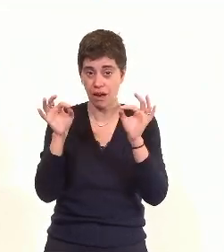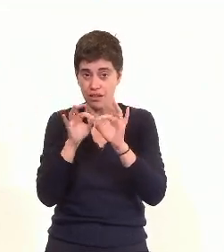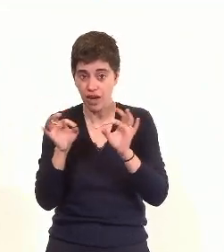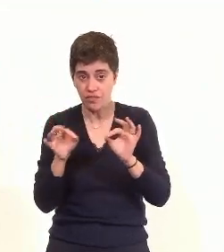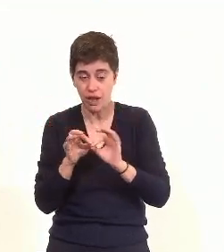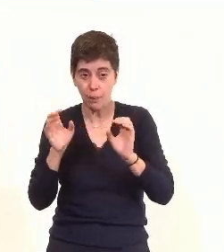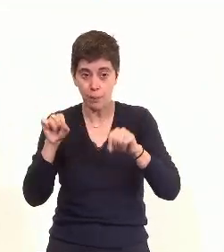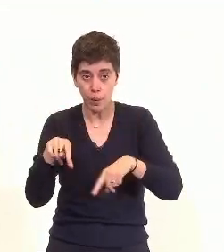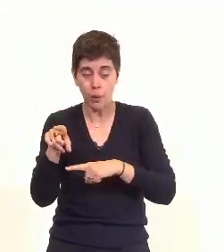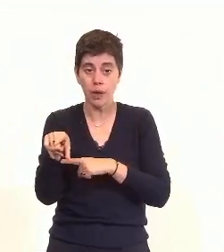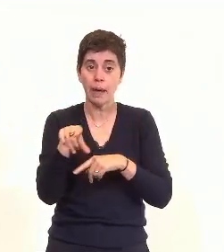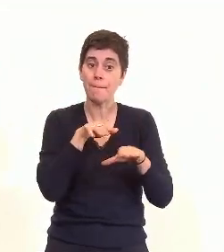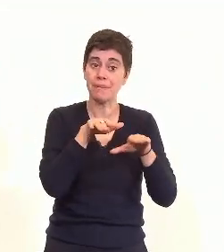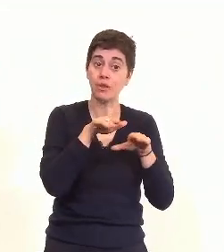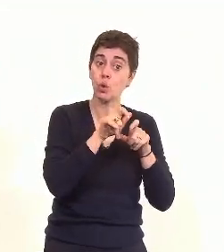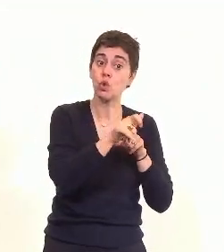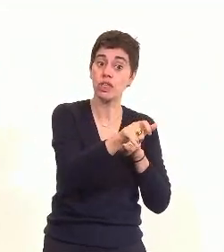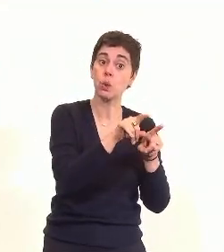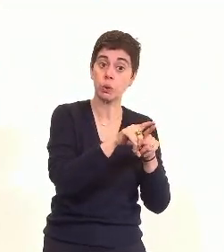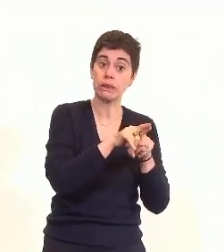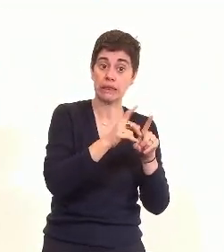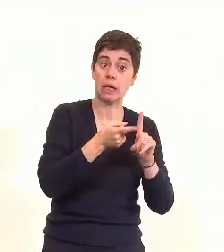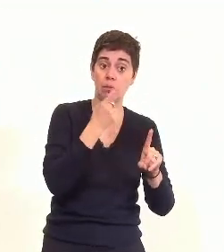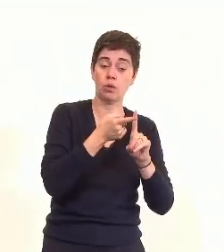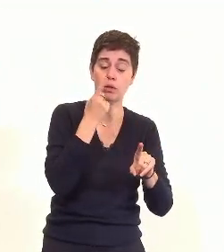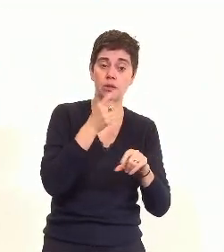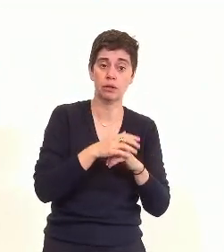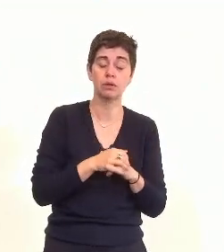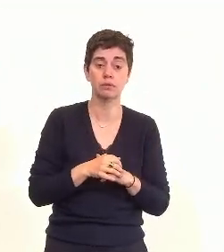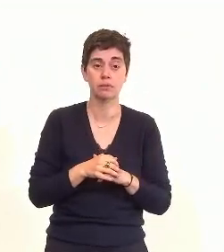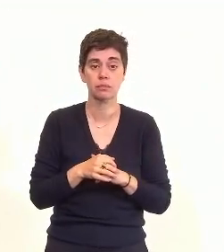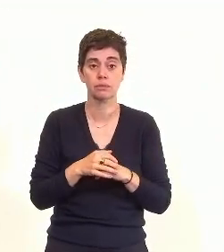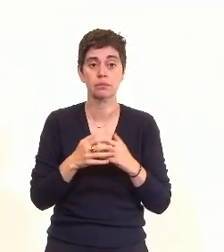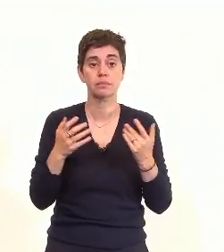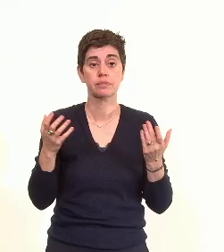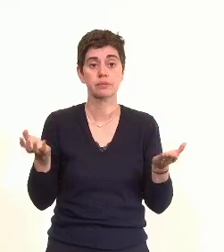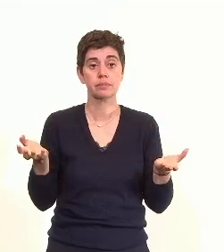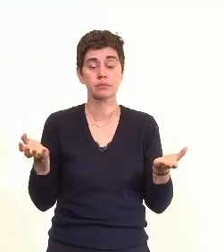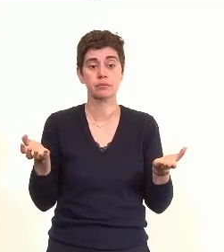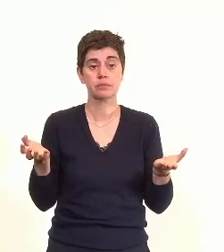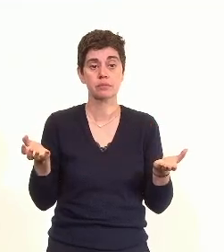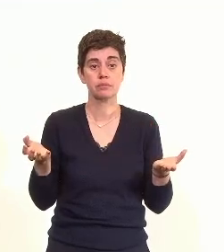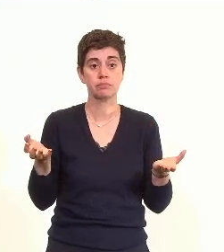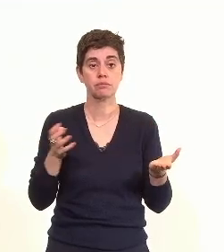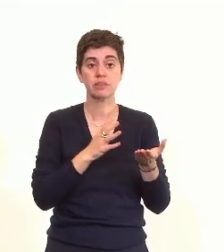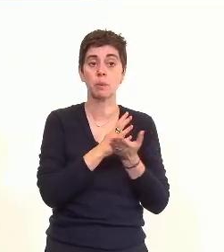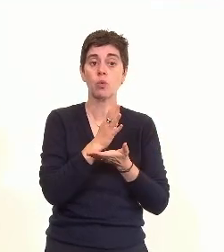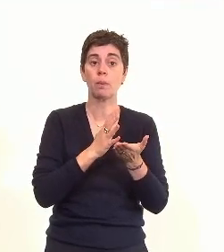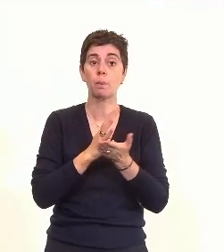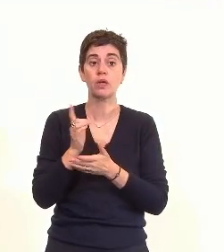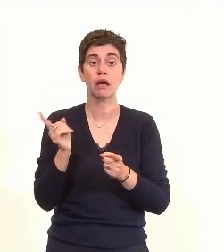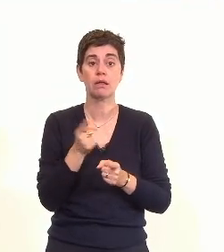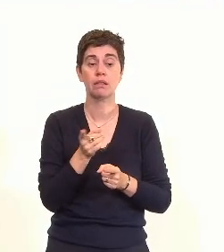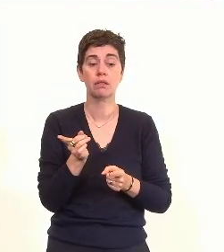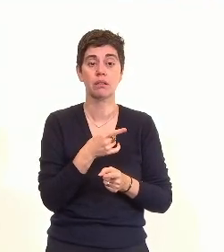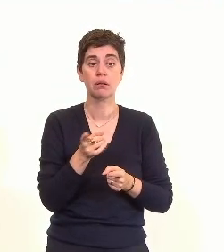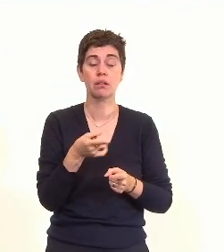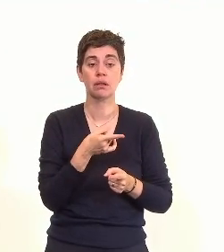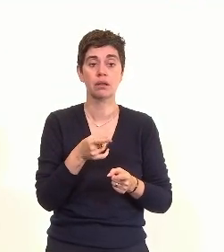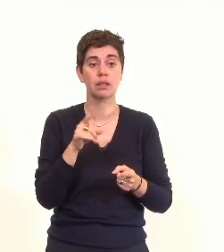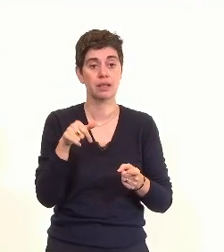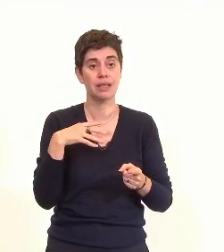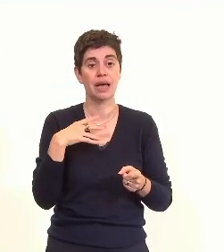élément important et la symbolique elle porte en tout cas, elle a donné du sens au projet et on entend aussi dans les 2 projets aussi l'importance, je trouve, des